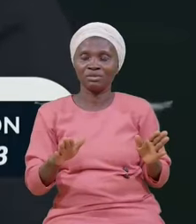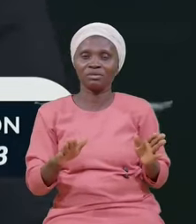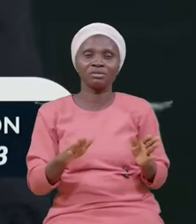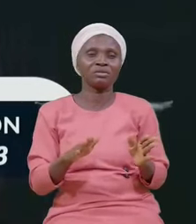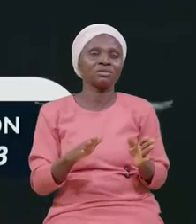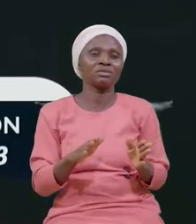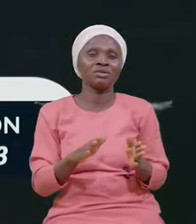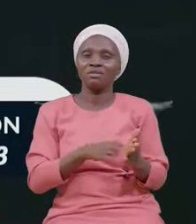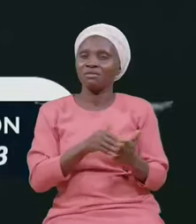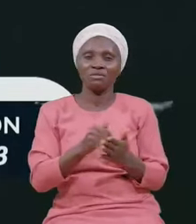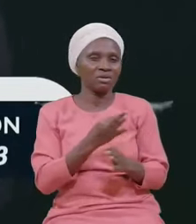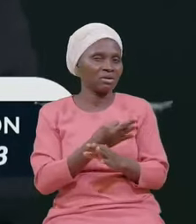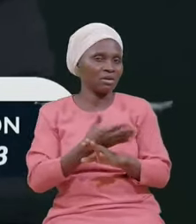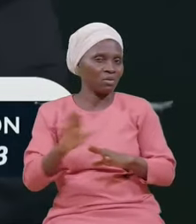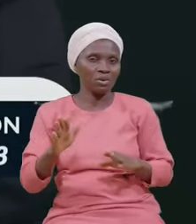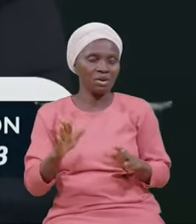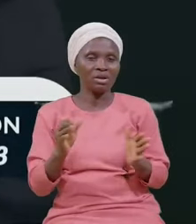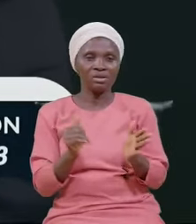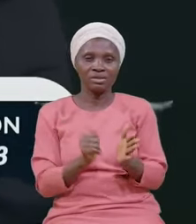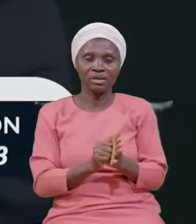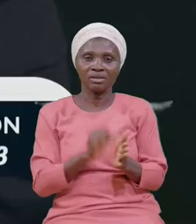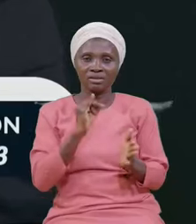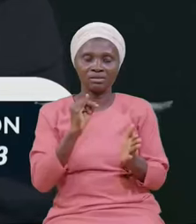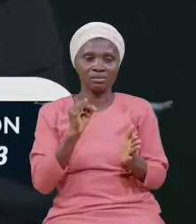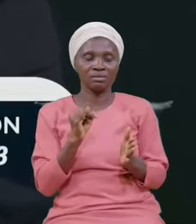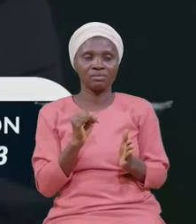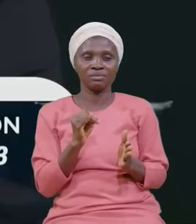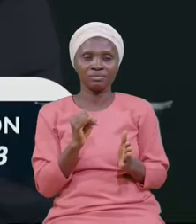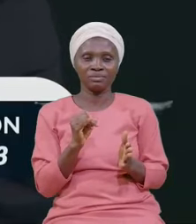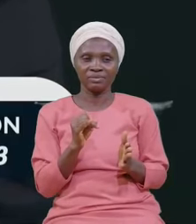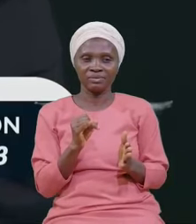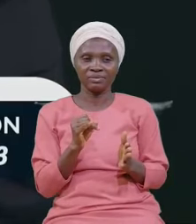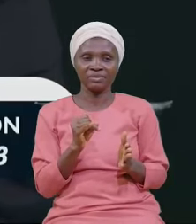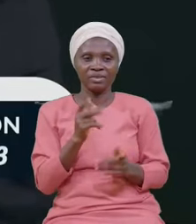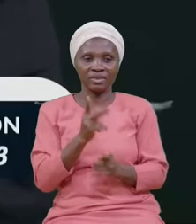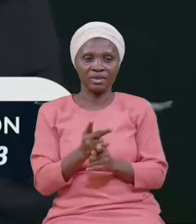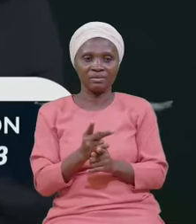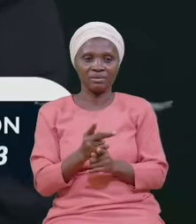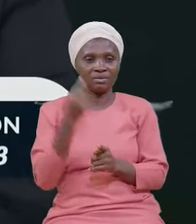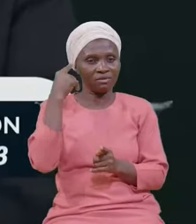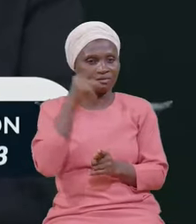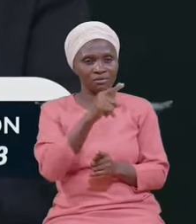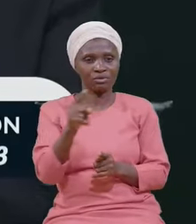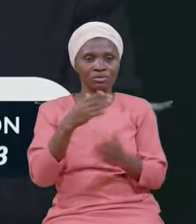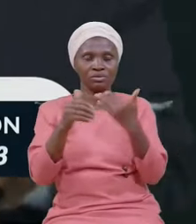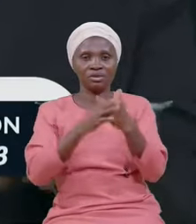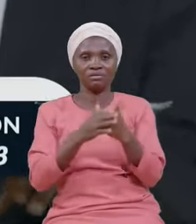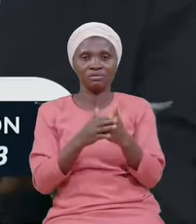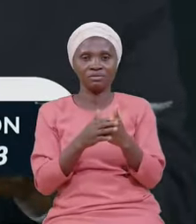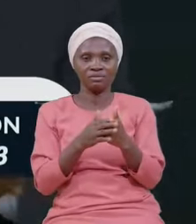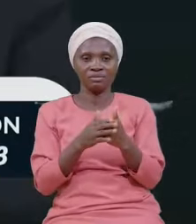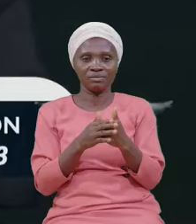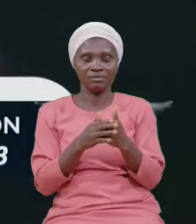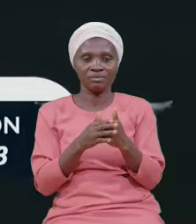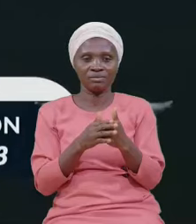réservé dans les cieux. 1 Jean au chapitre 3, verset 1er. 1